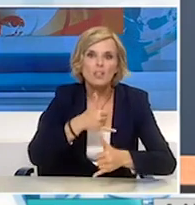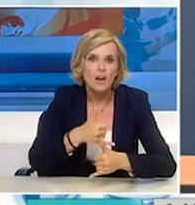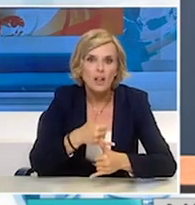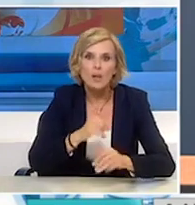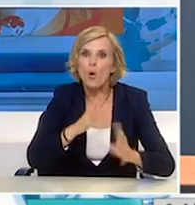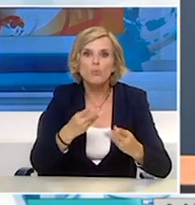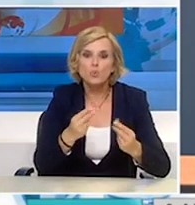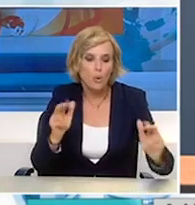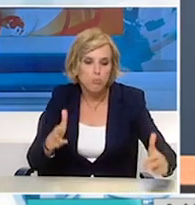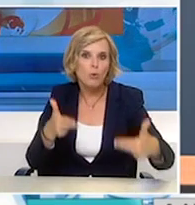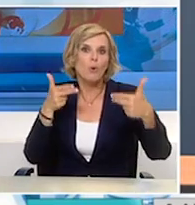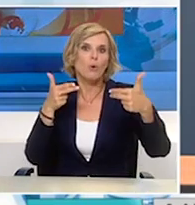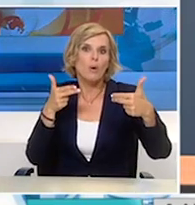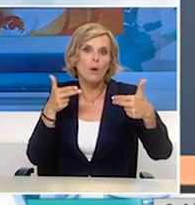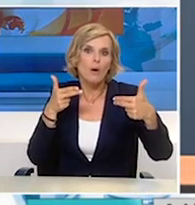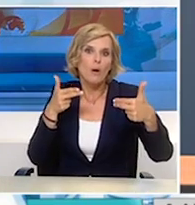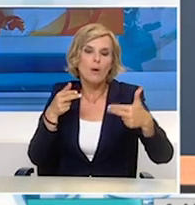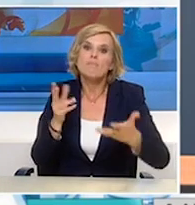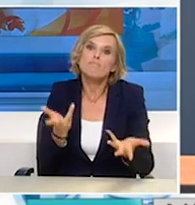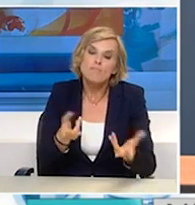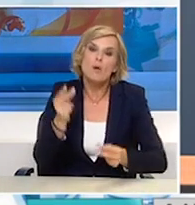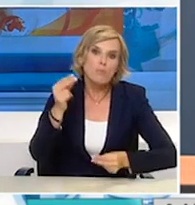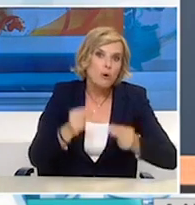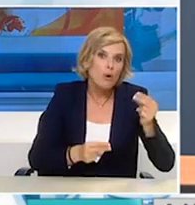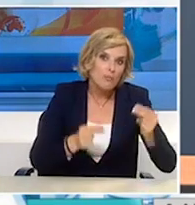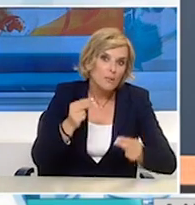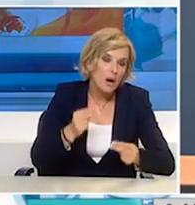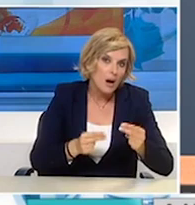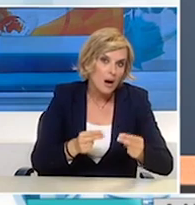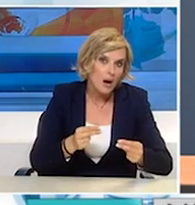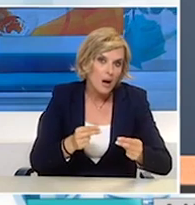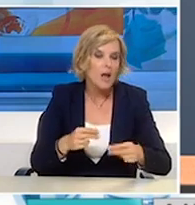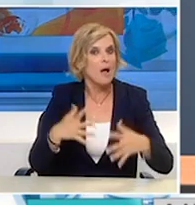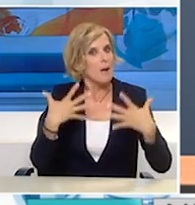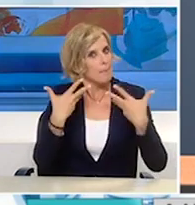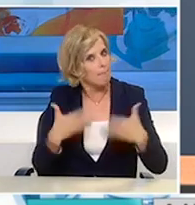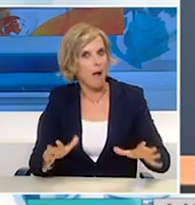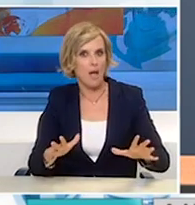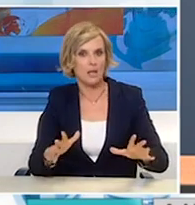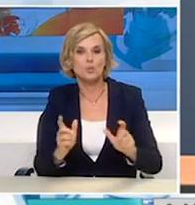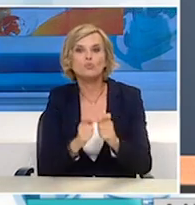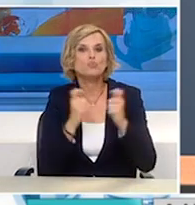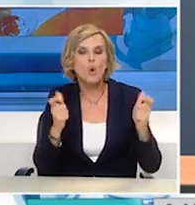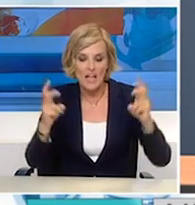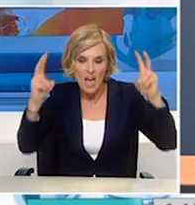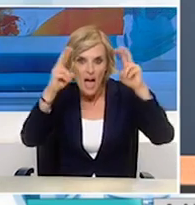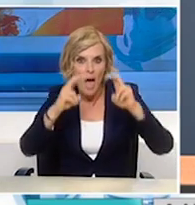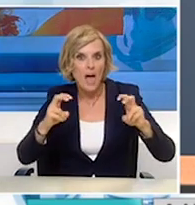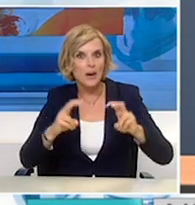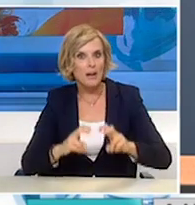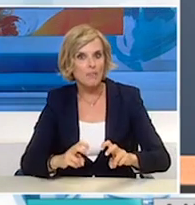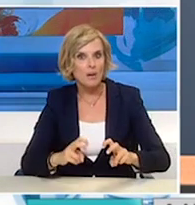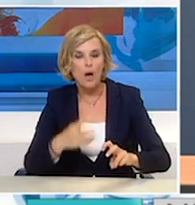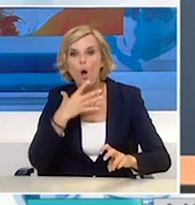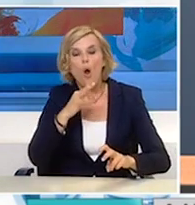σχολείων, ακόμα και στις καλοκαιρινές διακοπές. Αυτό έχει δειχθεί με σχολικές έρευνες πως συμβαίνει. Και συμβαίνει λόγω